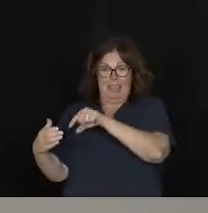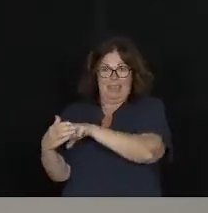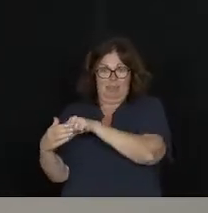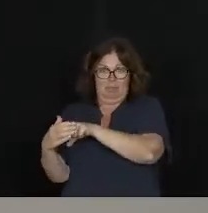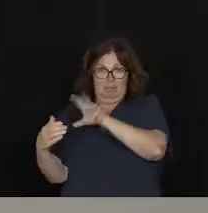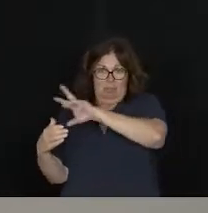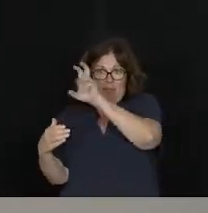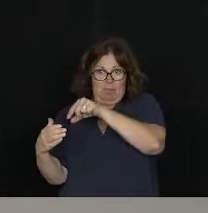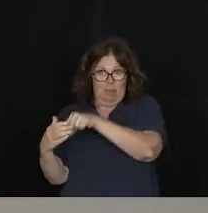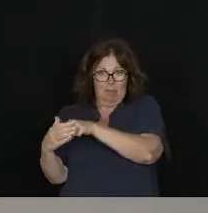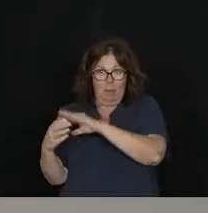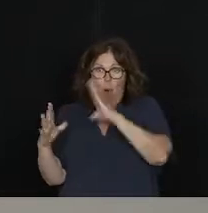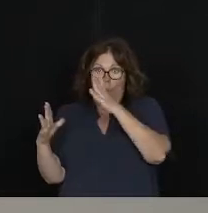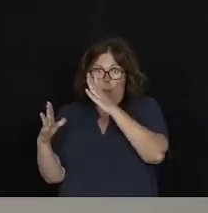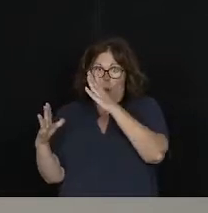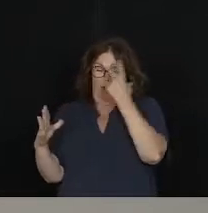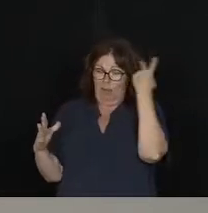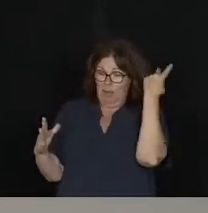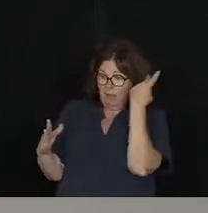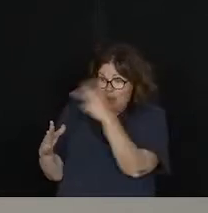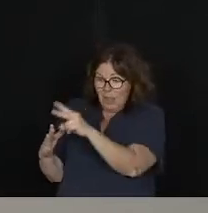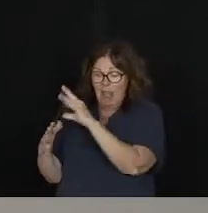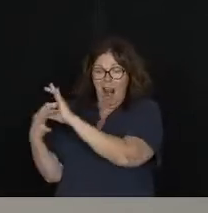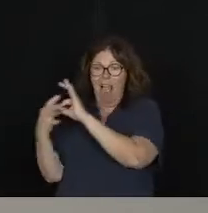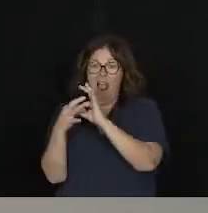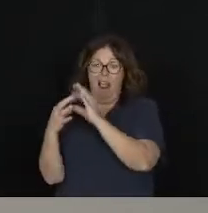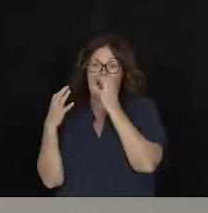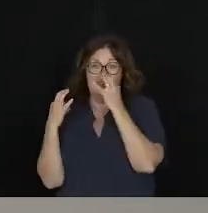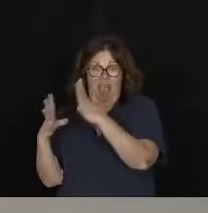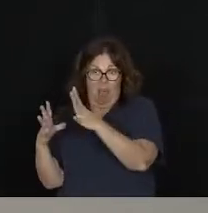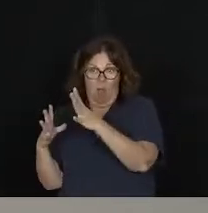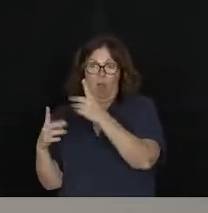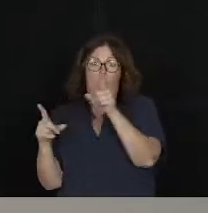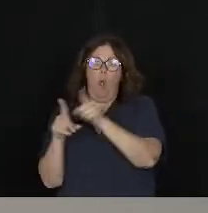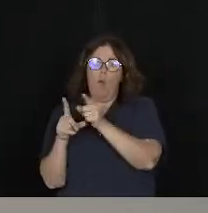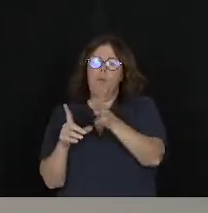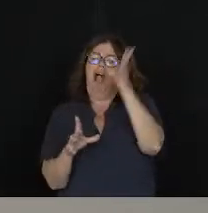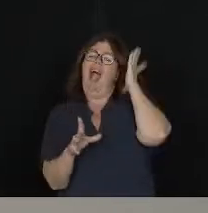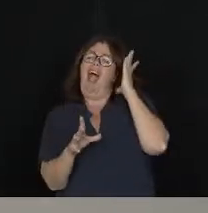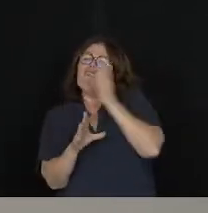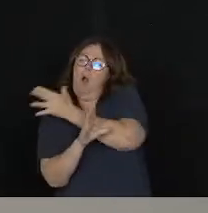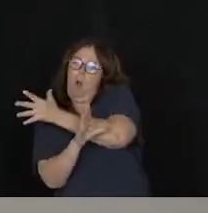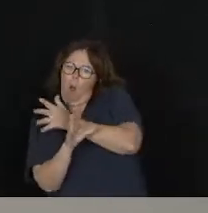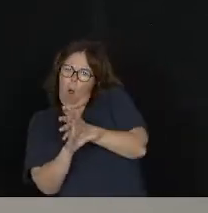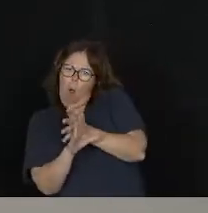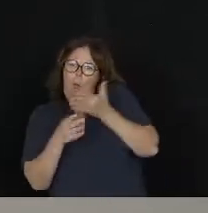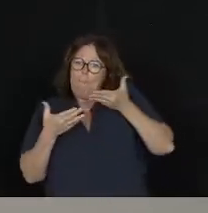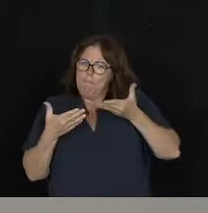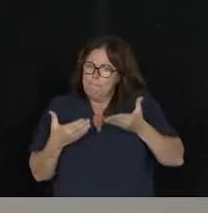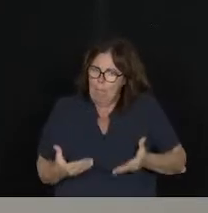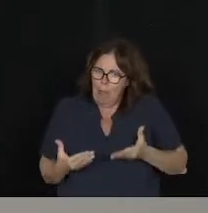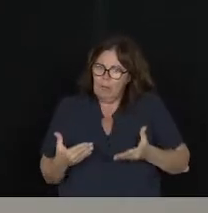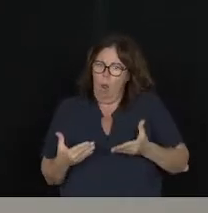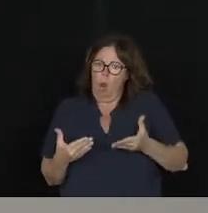agencé son propre rapport au temps en tant que rapport au passé d'un côté, rapport au présent ensuite,